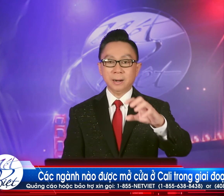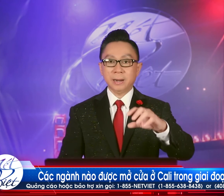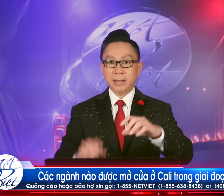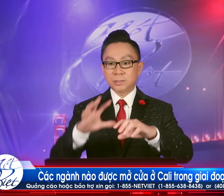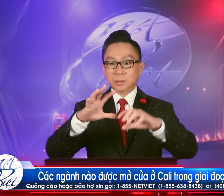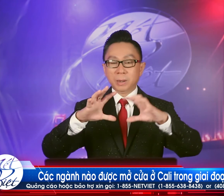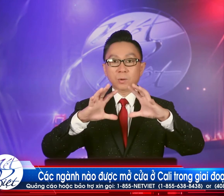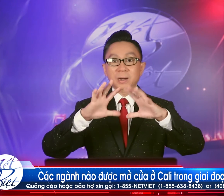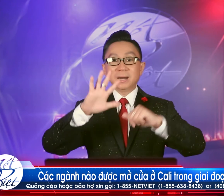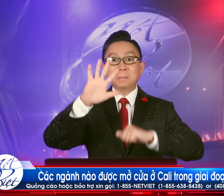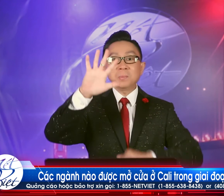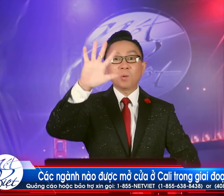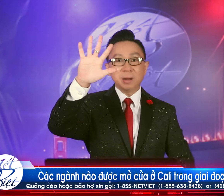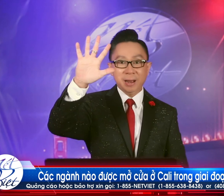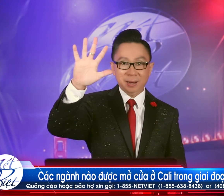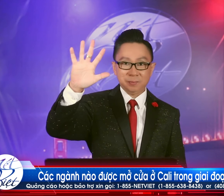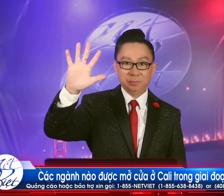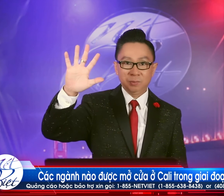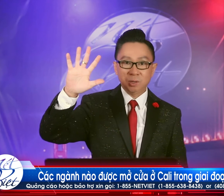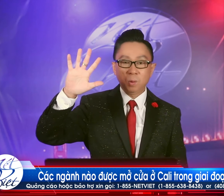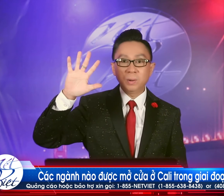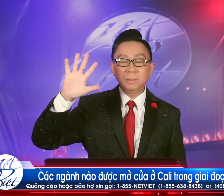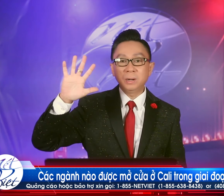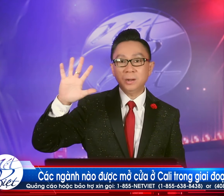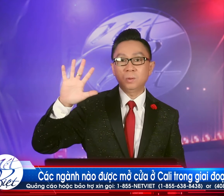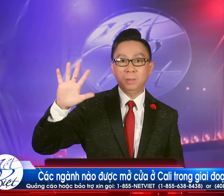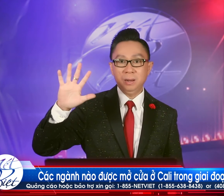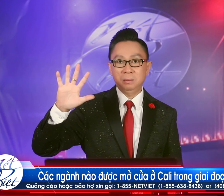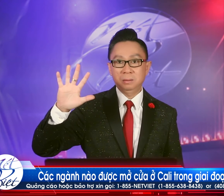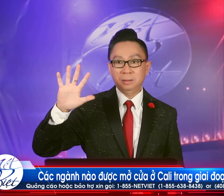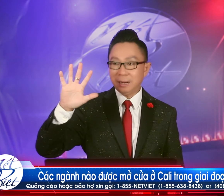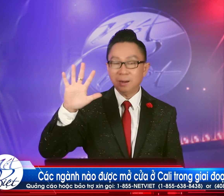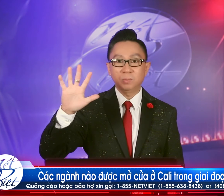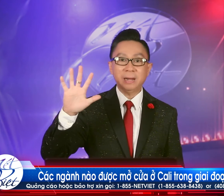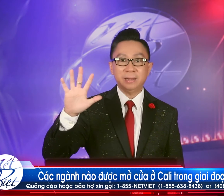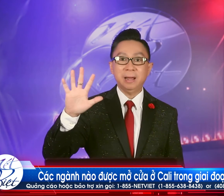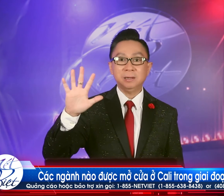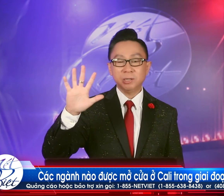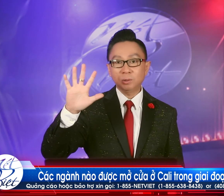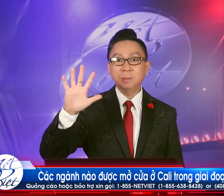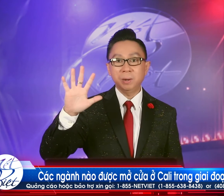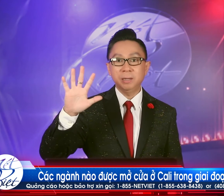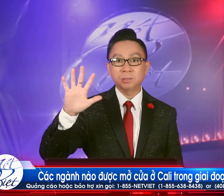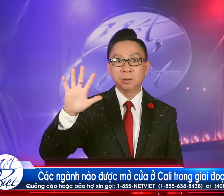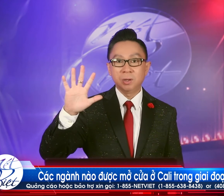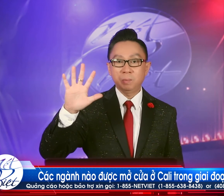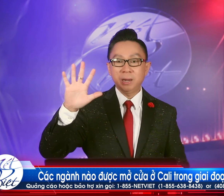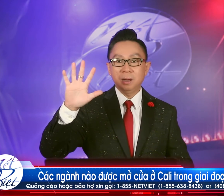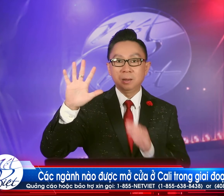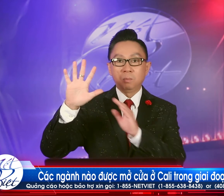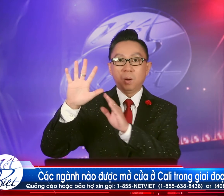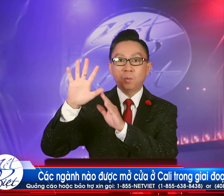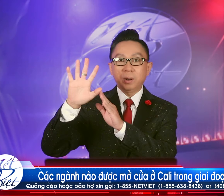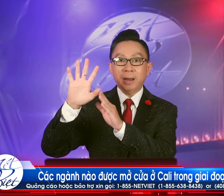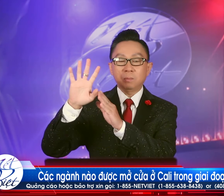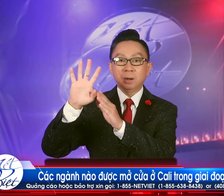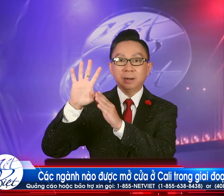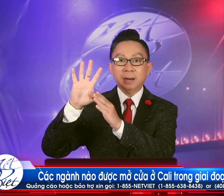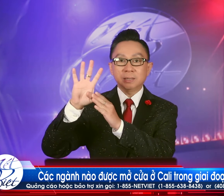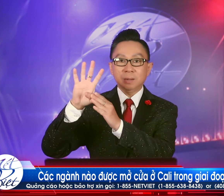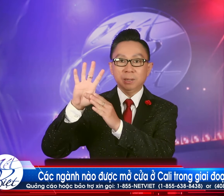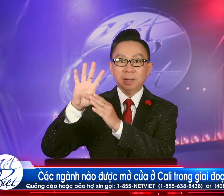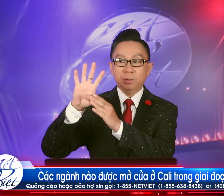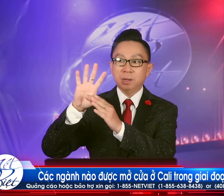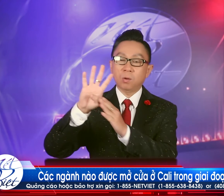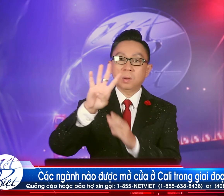quý vị thấy rằng là ngày xưa mình có 5 quận hạt trong một liên minh ở vùng B, chặt lòng chặt dạ, Shelter in Place. Bây giờ một quận hạt bước